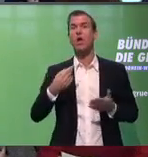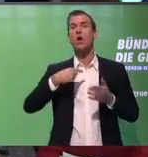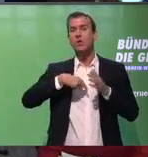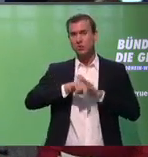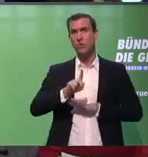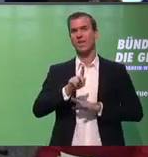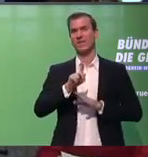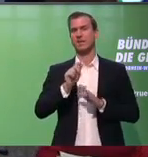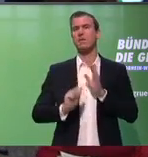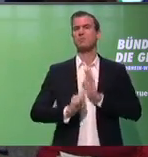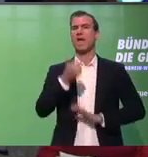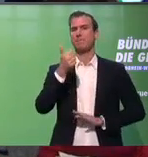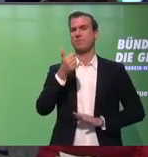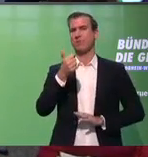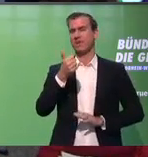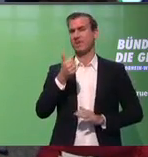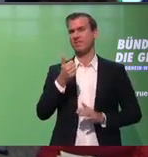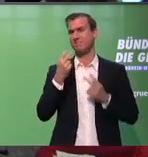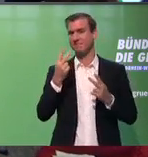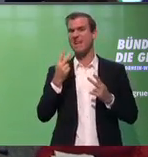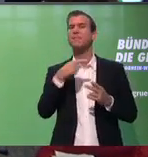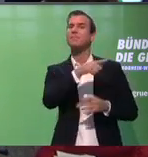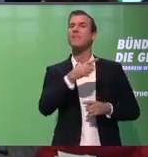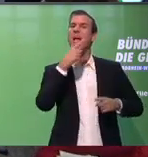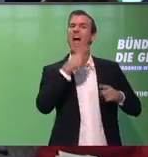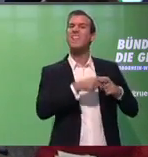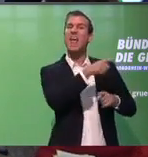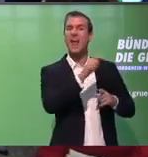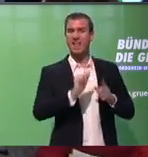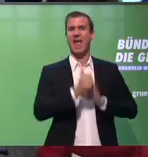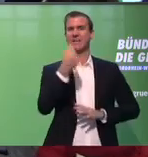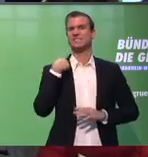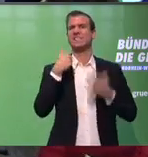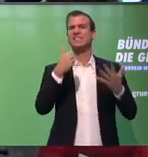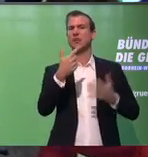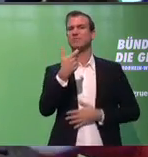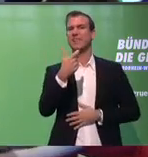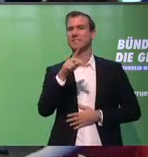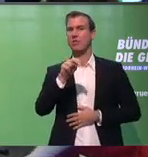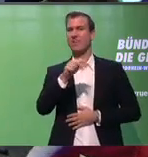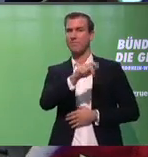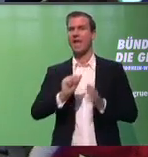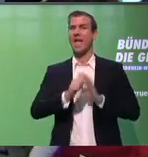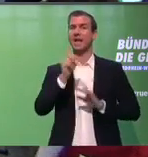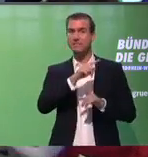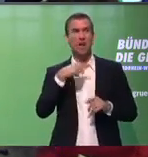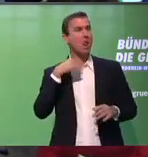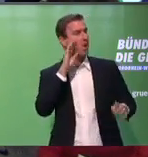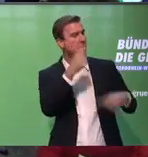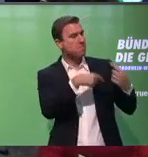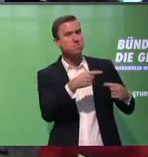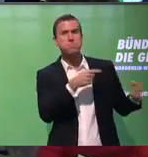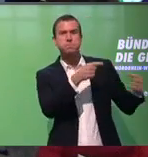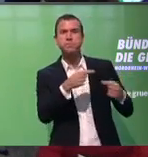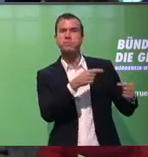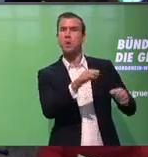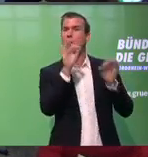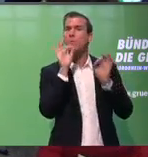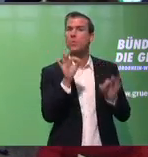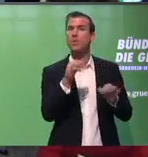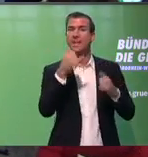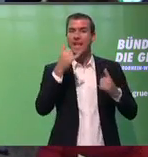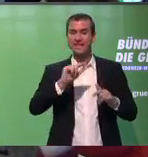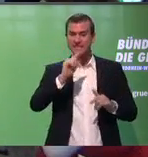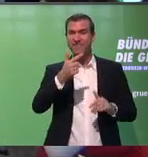Primaries. In Athen war der Auftakt am 26.11. und ich hörte schon, es war eine gute Debatte. Köln ist